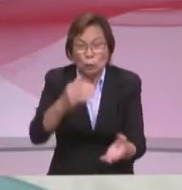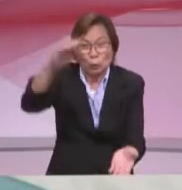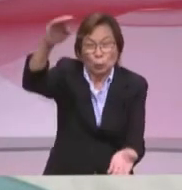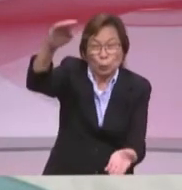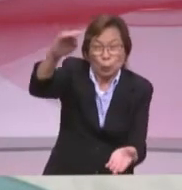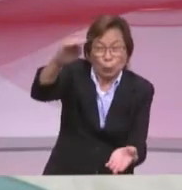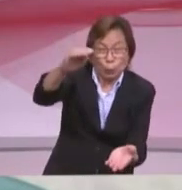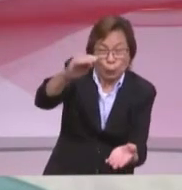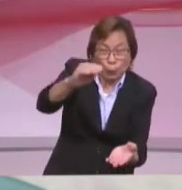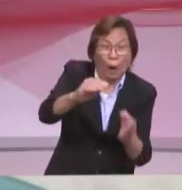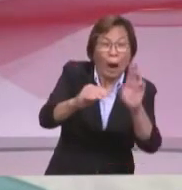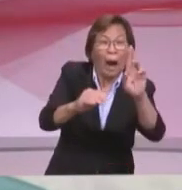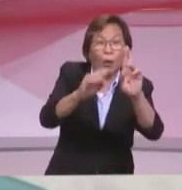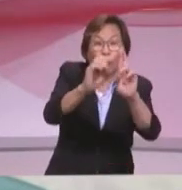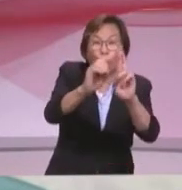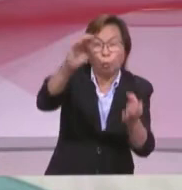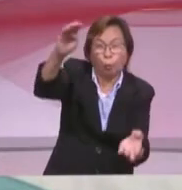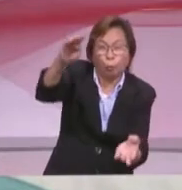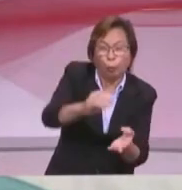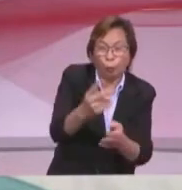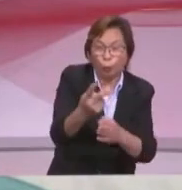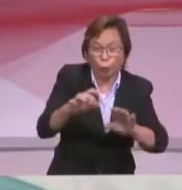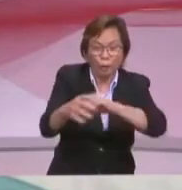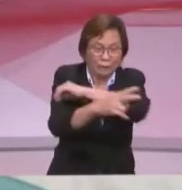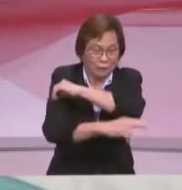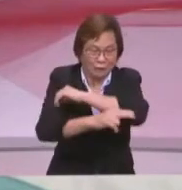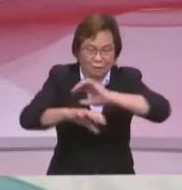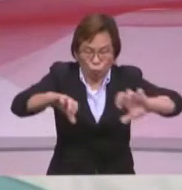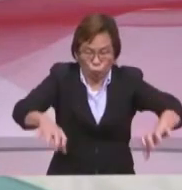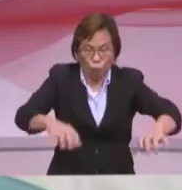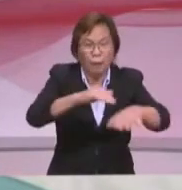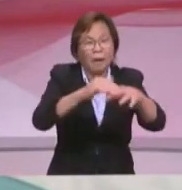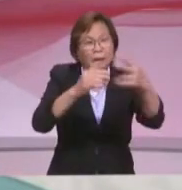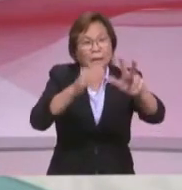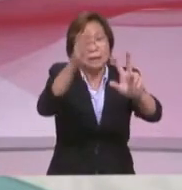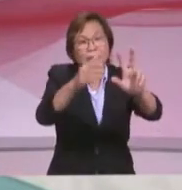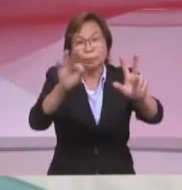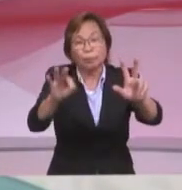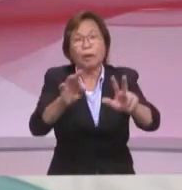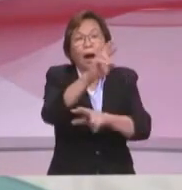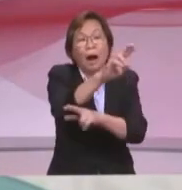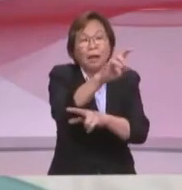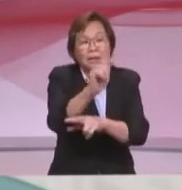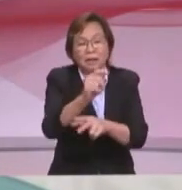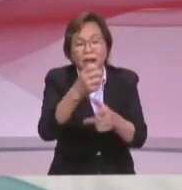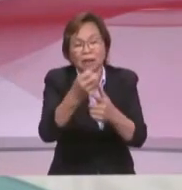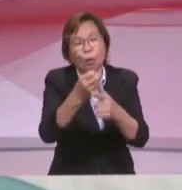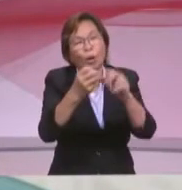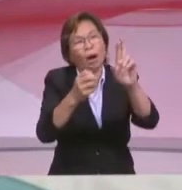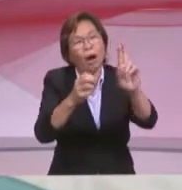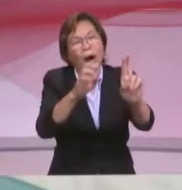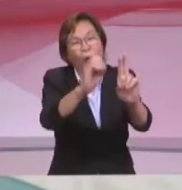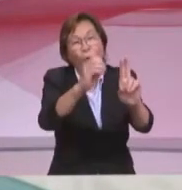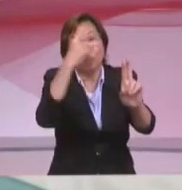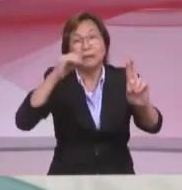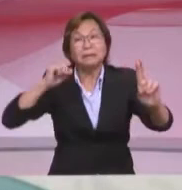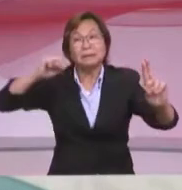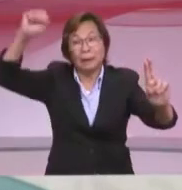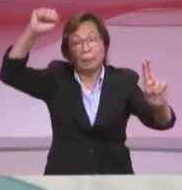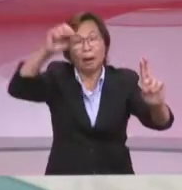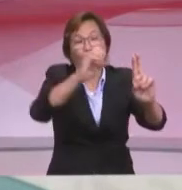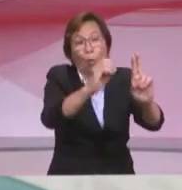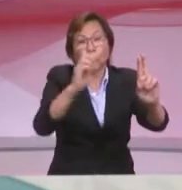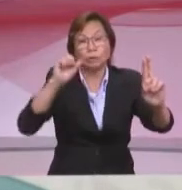ini bagi kedua-dua negeri. Pada 13 September 2020, nilai RT ataupun R0 bagi negeri Sabah